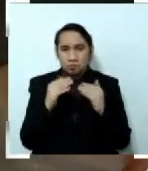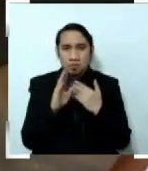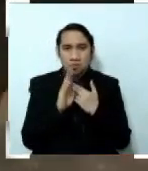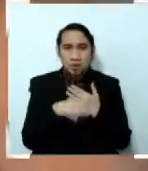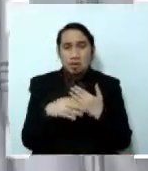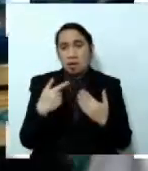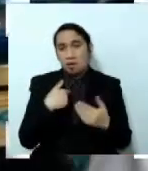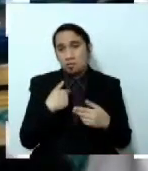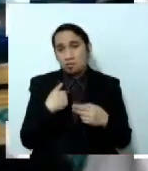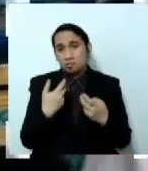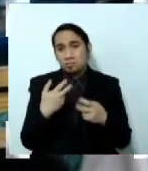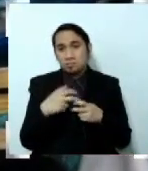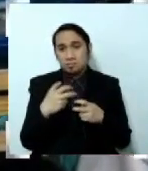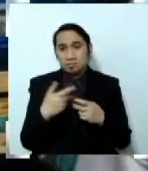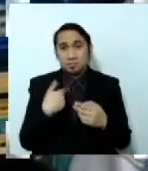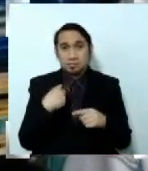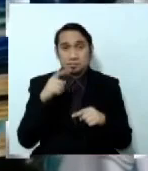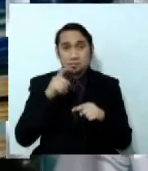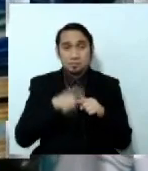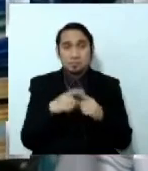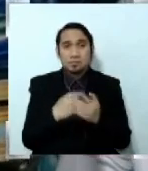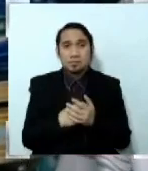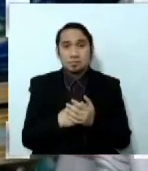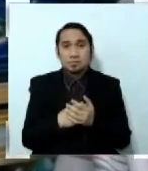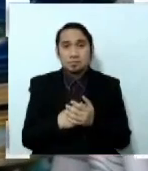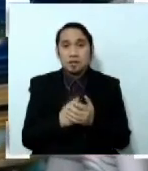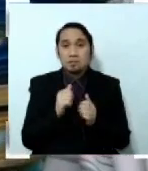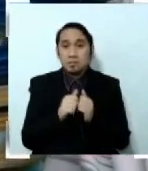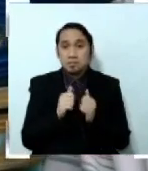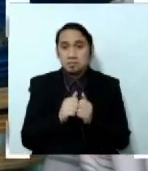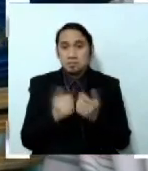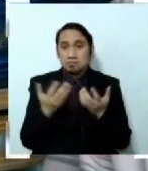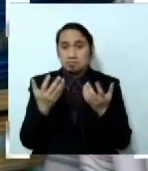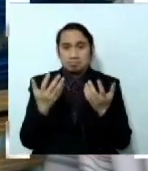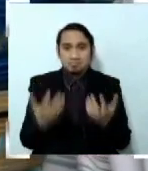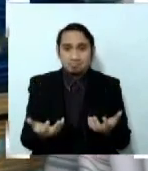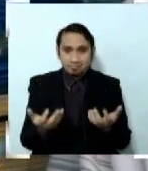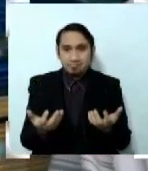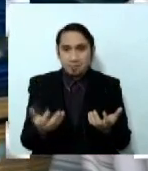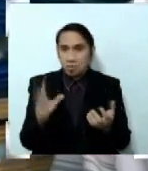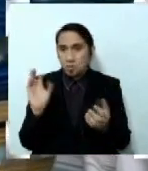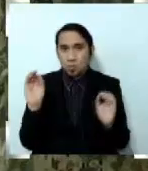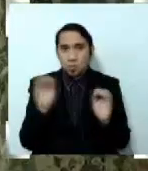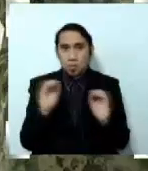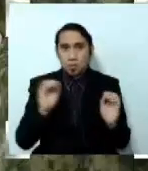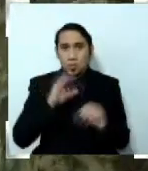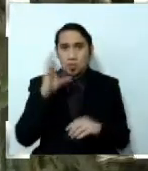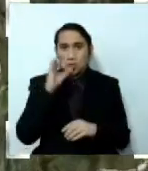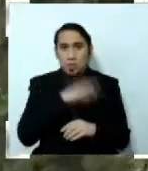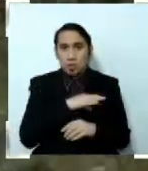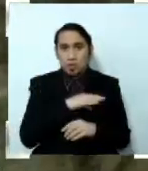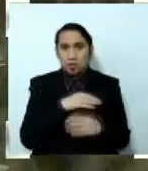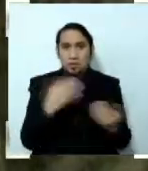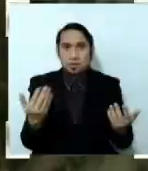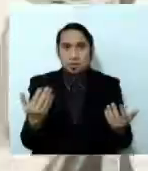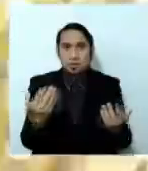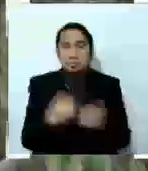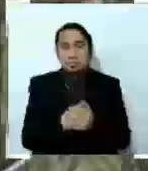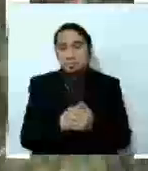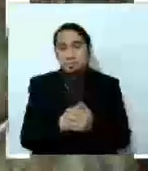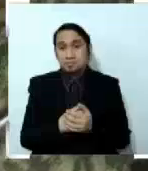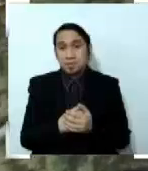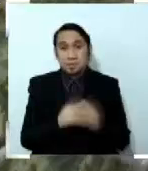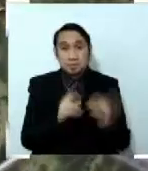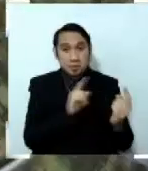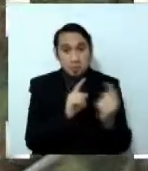din ako dito. Wala pang bigat. Walang kita. Bagsak. Bagsak ang negosyo. Sa mga nakausap namin,